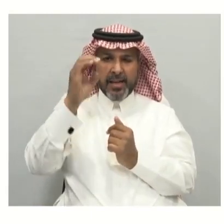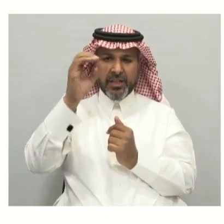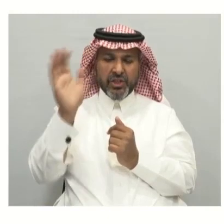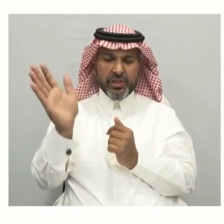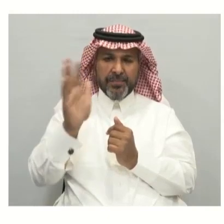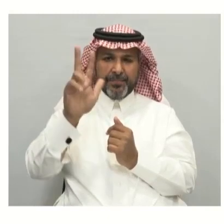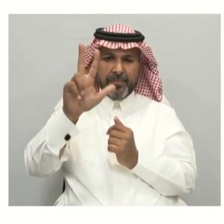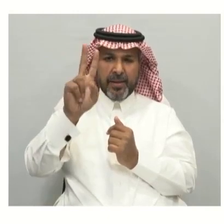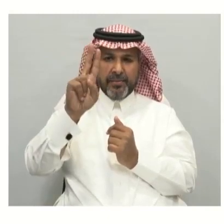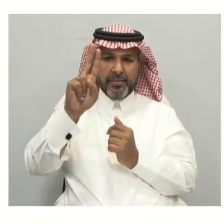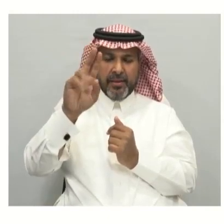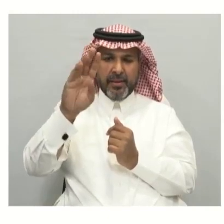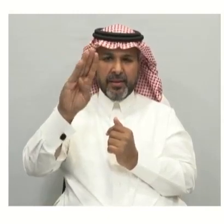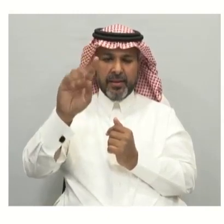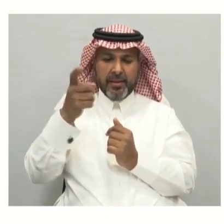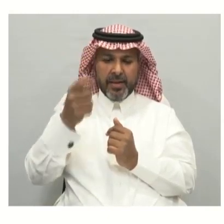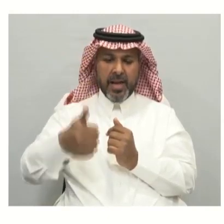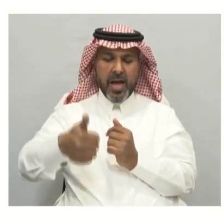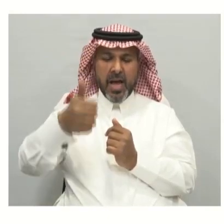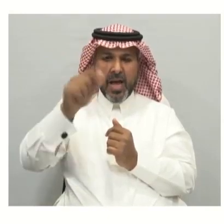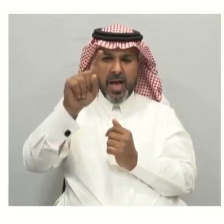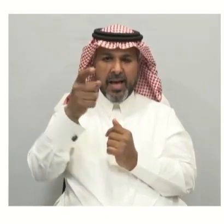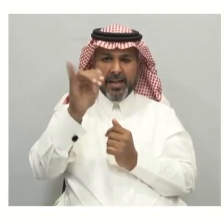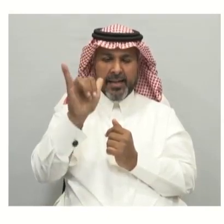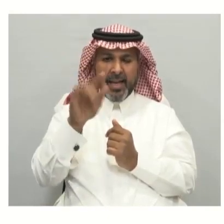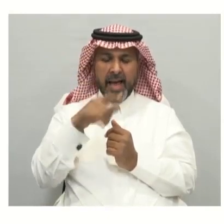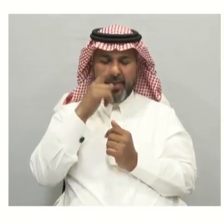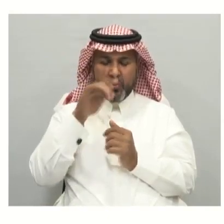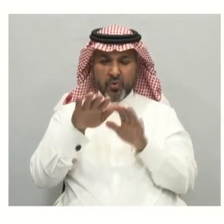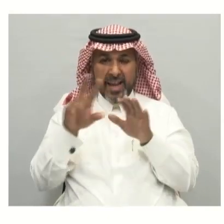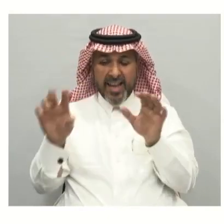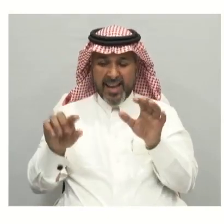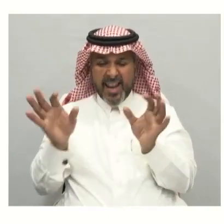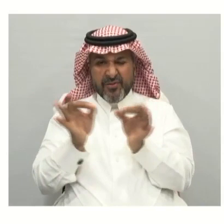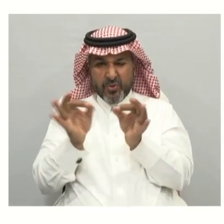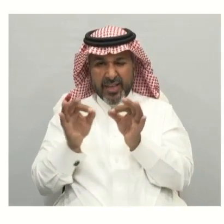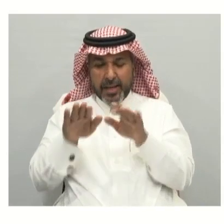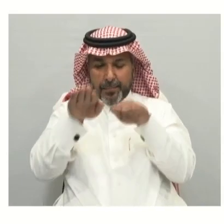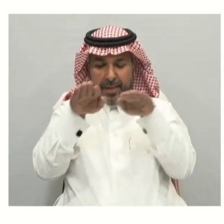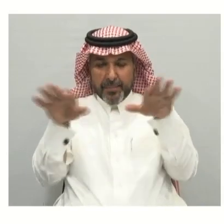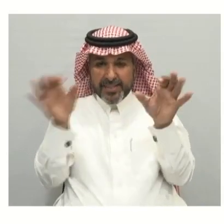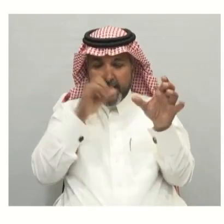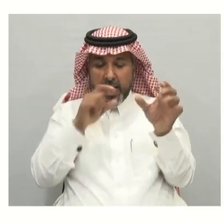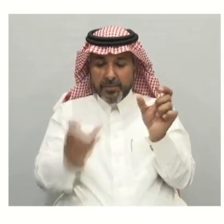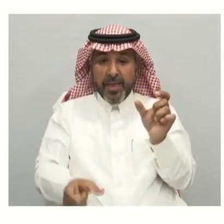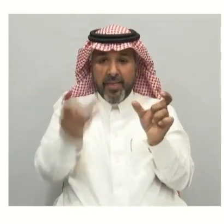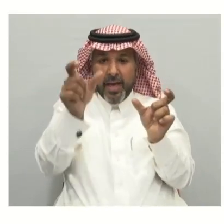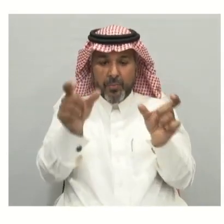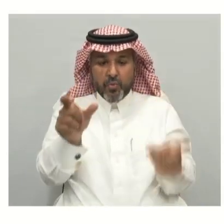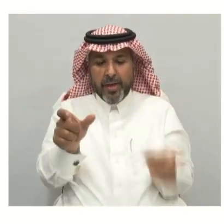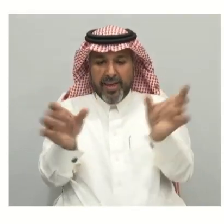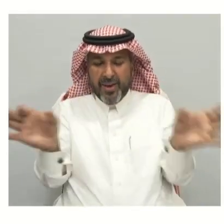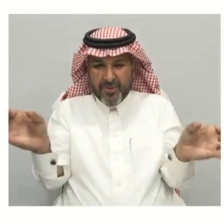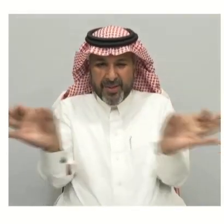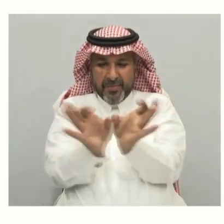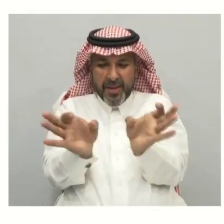لتمثيل تكرارات البيانات العدديه المنظمه في فئات مره اخرى هناك نوع خاص